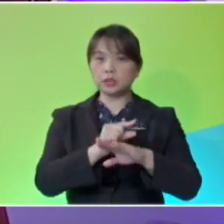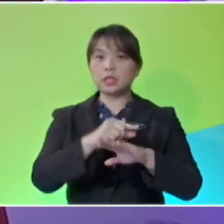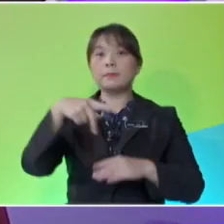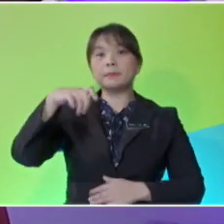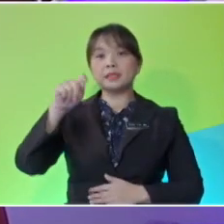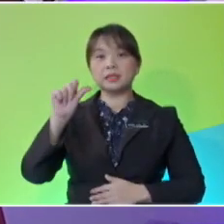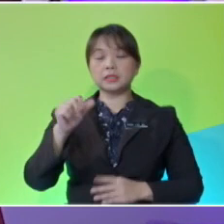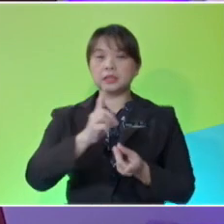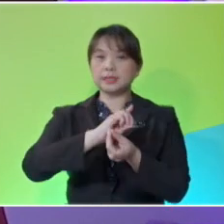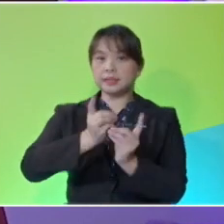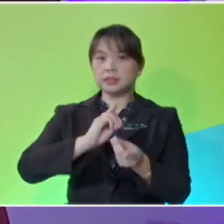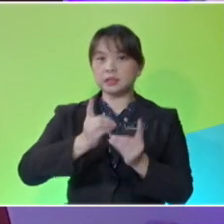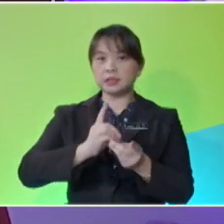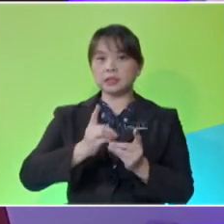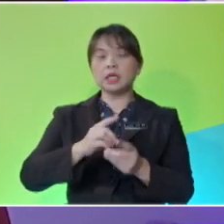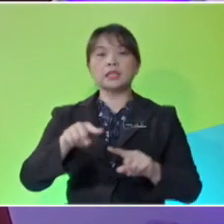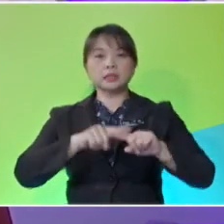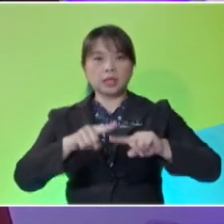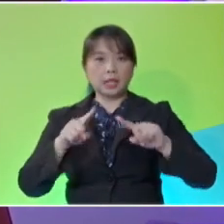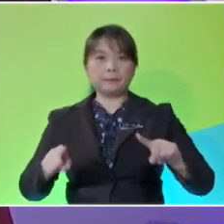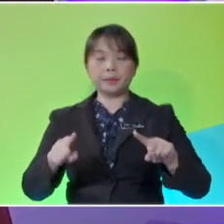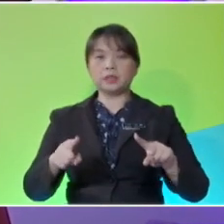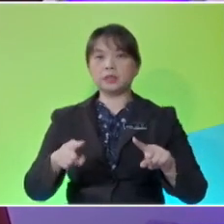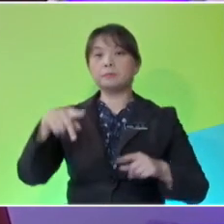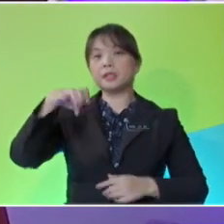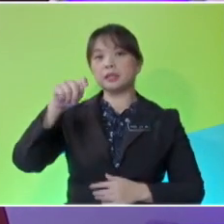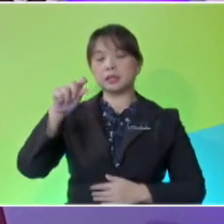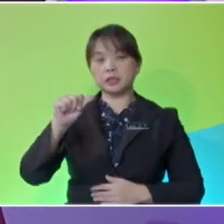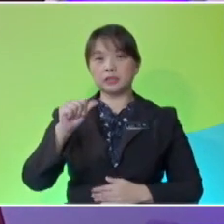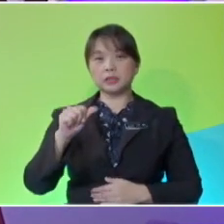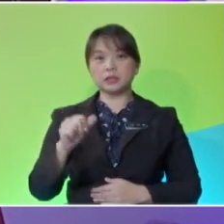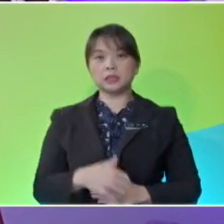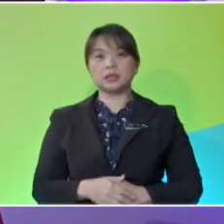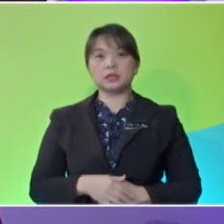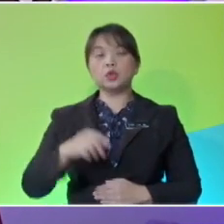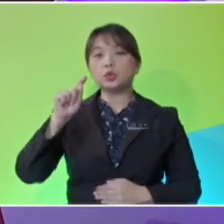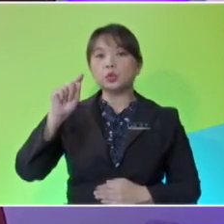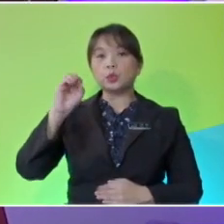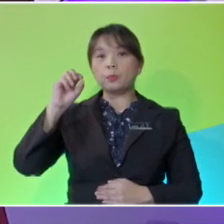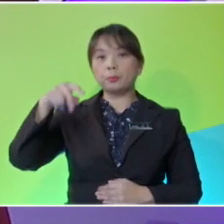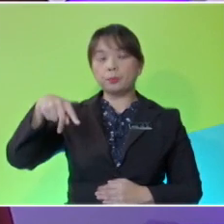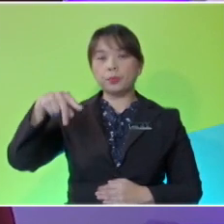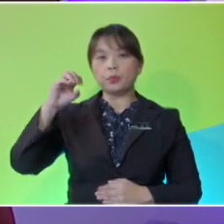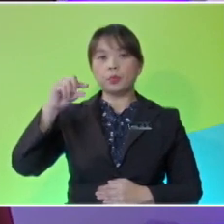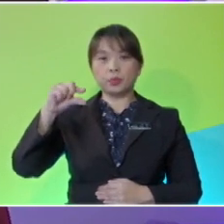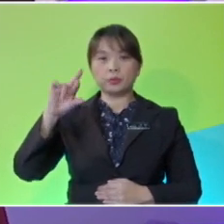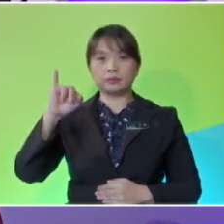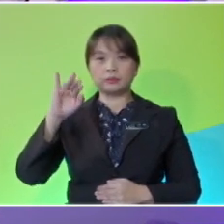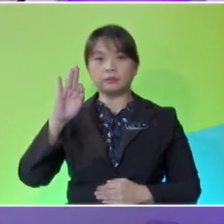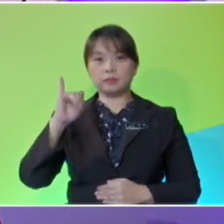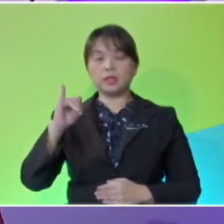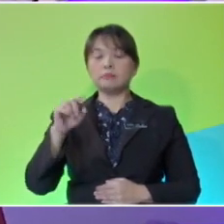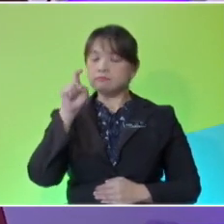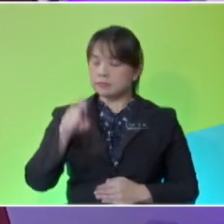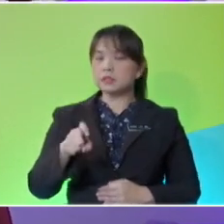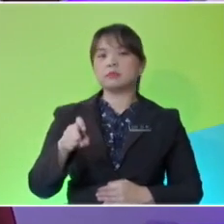modern banyak PT digita tetapi sebenarnya betul manual ataupun topografi itu masih lagi rally pun dan perlu digunakan dalam bidang-bina